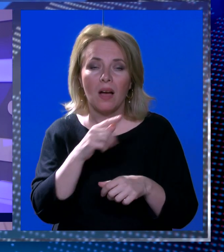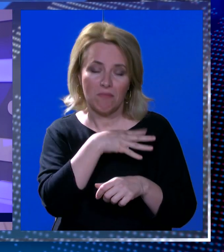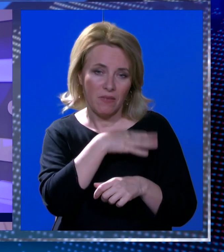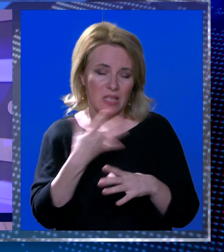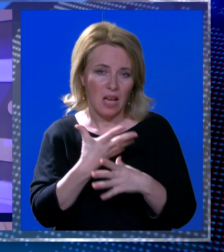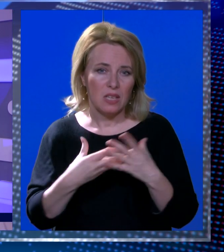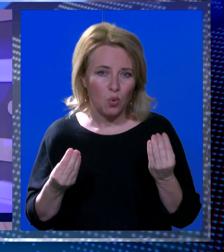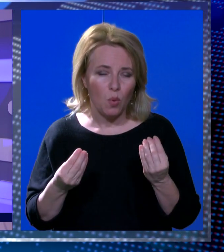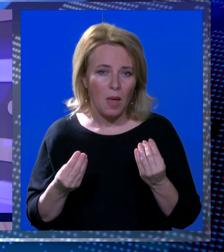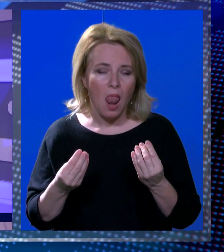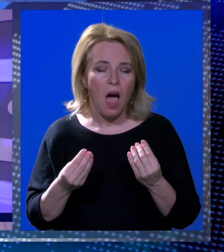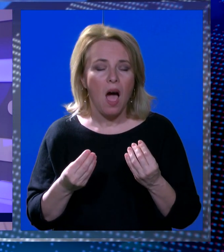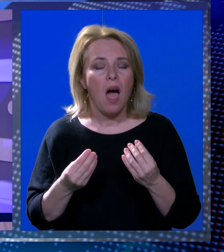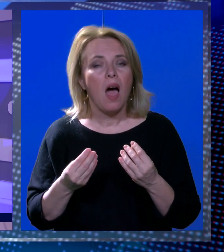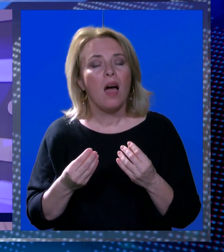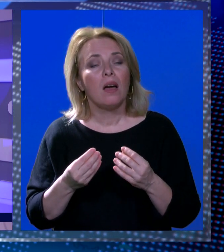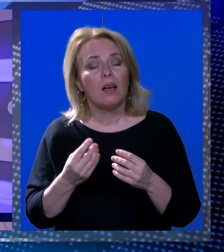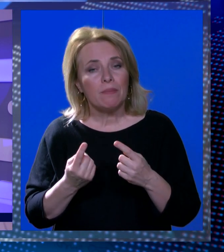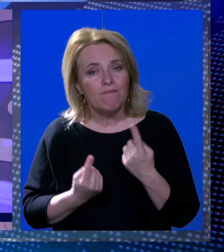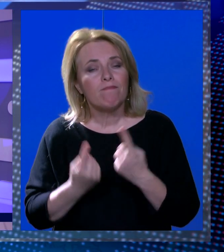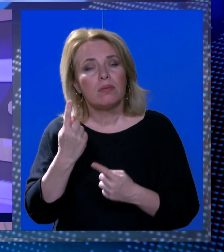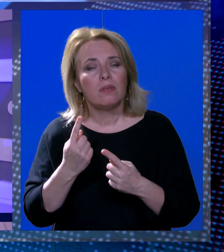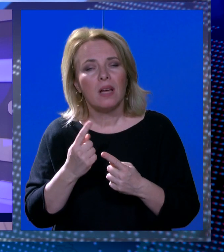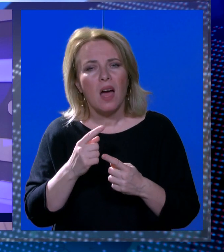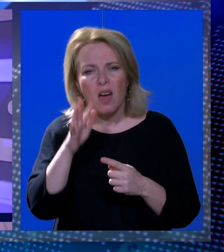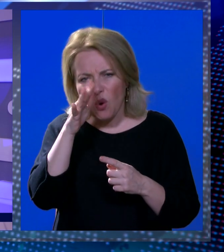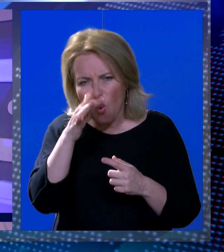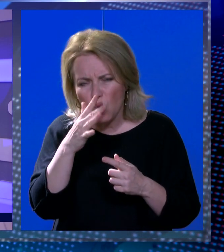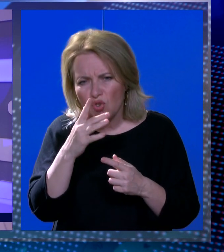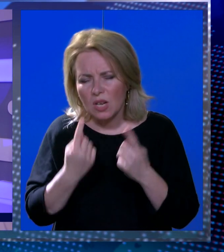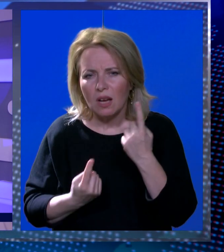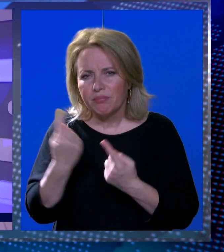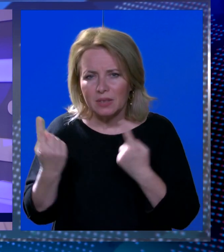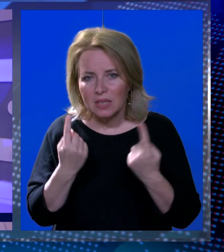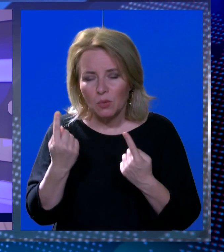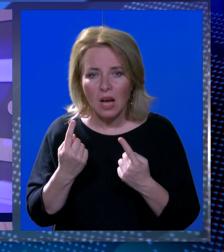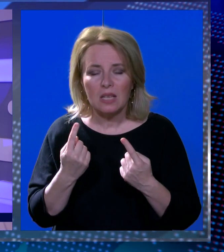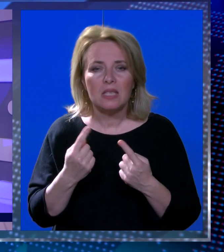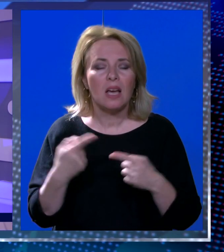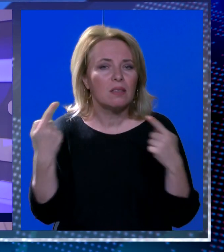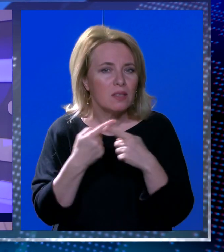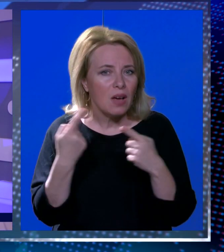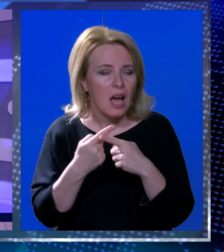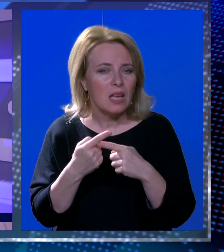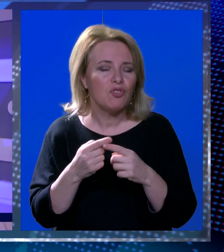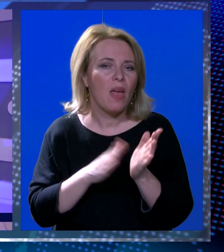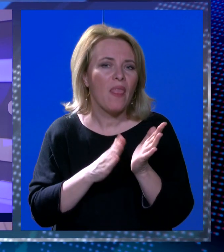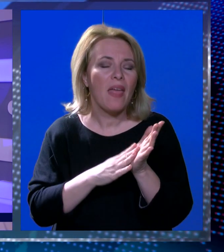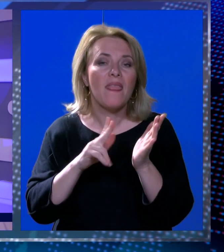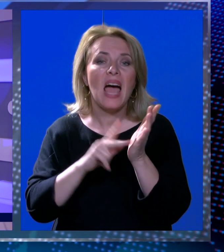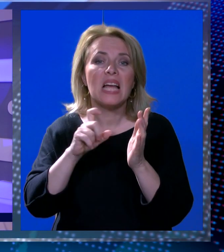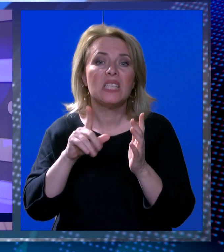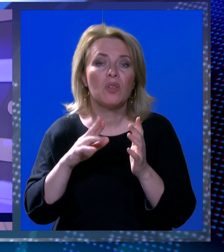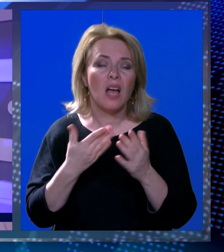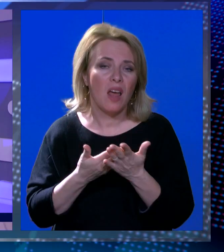peteraca, zasjenio je ružan incident. Naime, došlo je do sukoba između navijača, i to navodno zbog provokacija na nacionalnoj